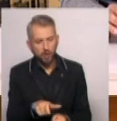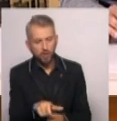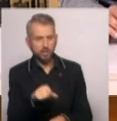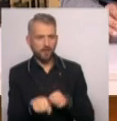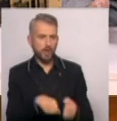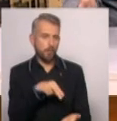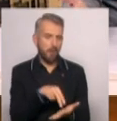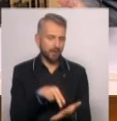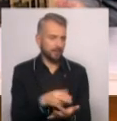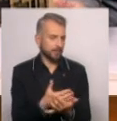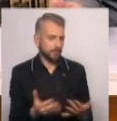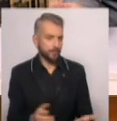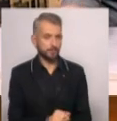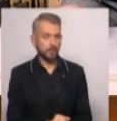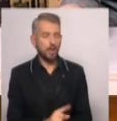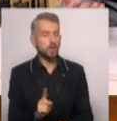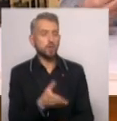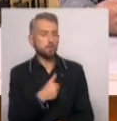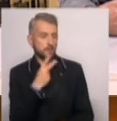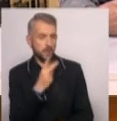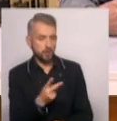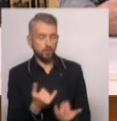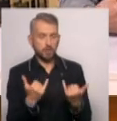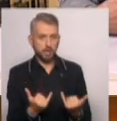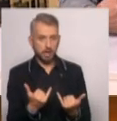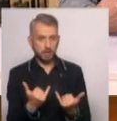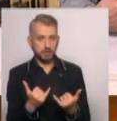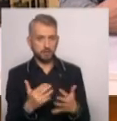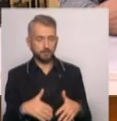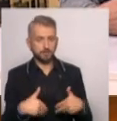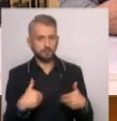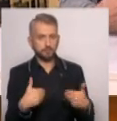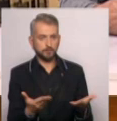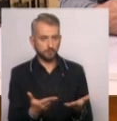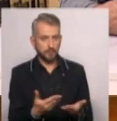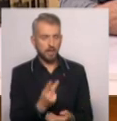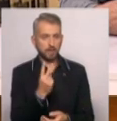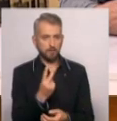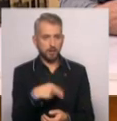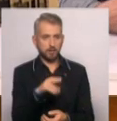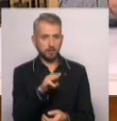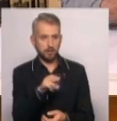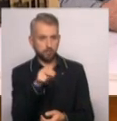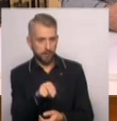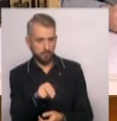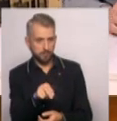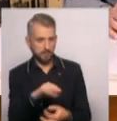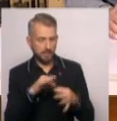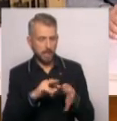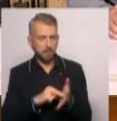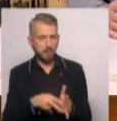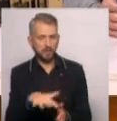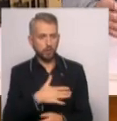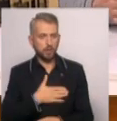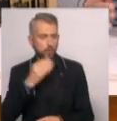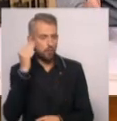Угу. Що ми спостерігаємо? Зараз виносяться два ДТП, детальних плани території, які є, на мій